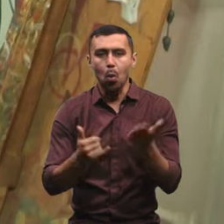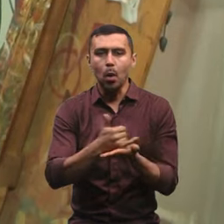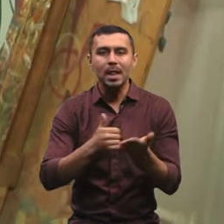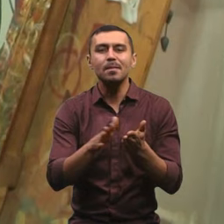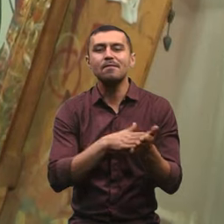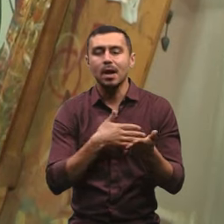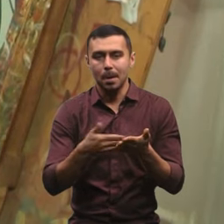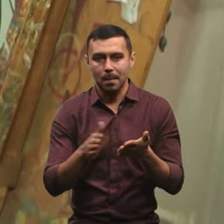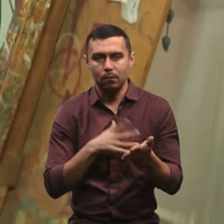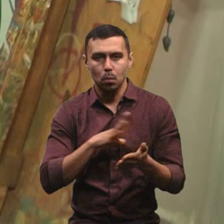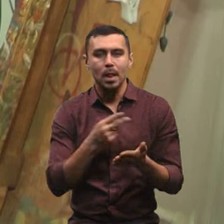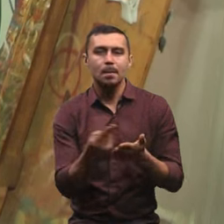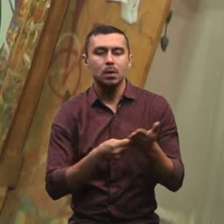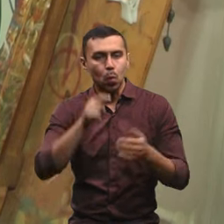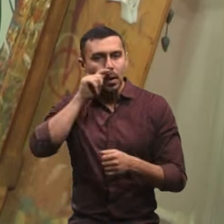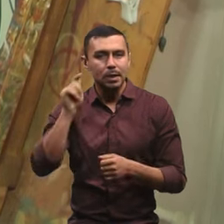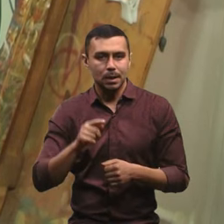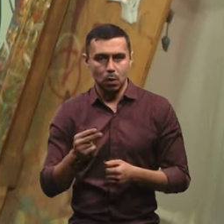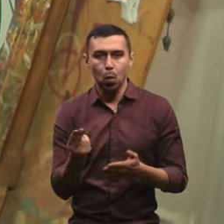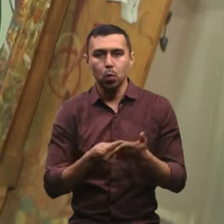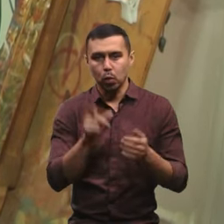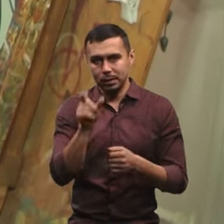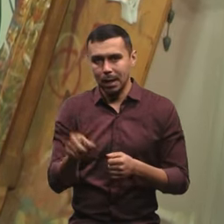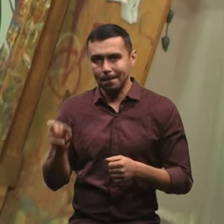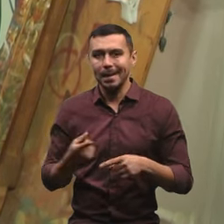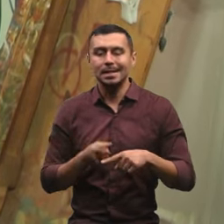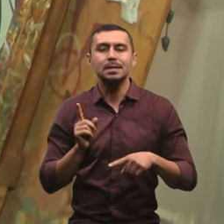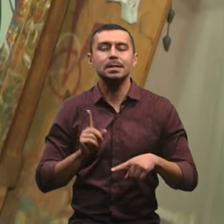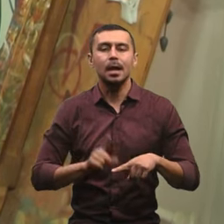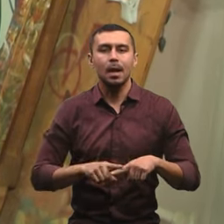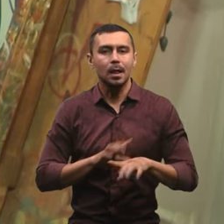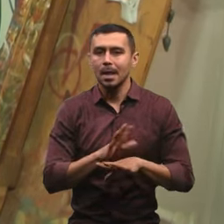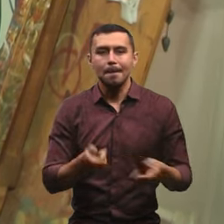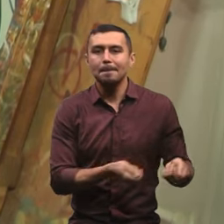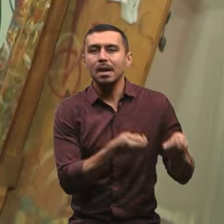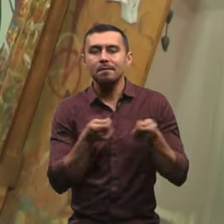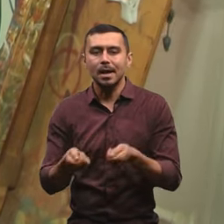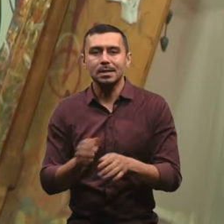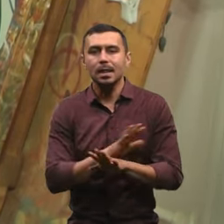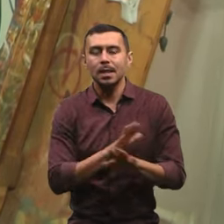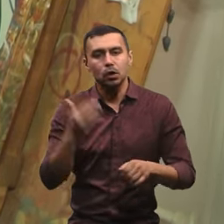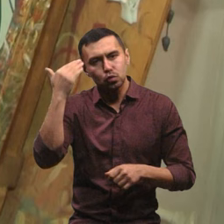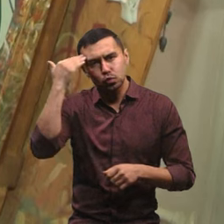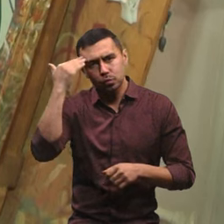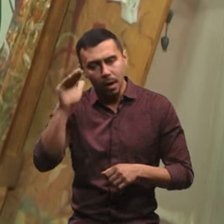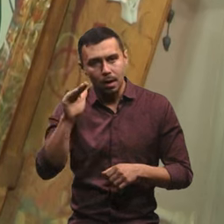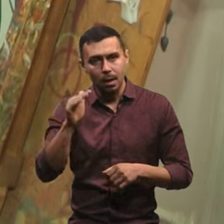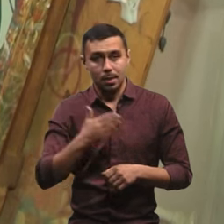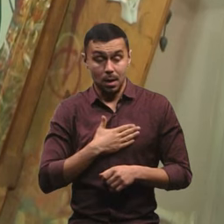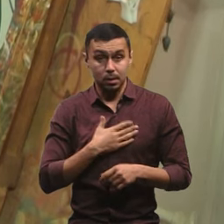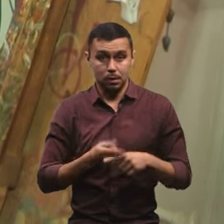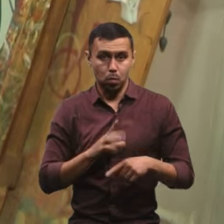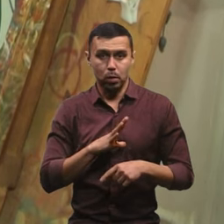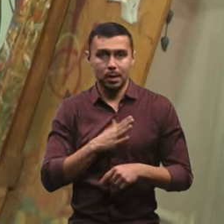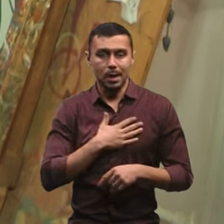фарбами. Вона була написана українськими митцями. Тобто це не привезена, не чужорідні люди наші, це були